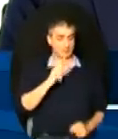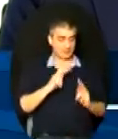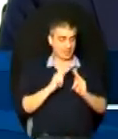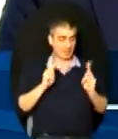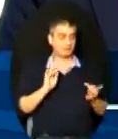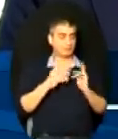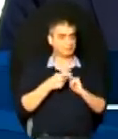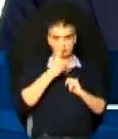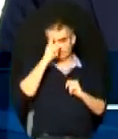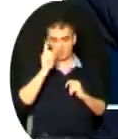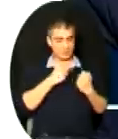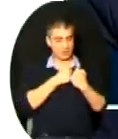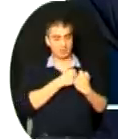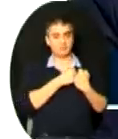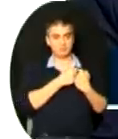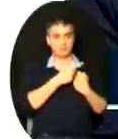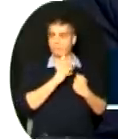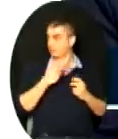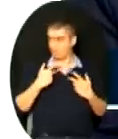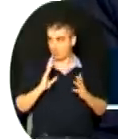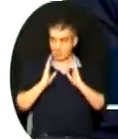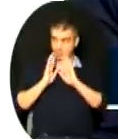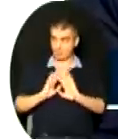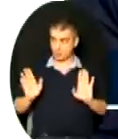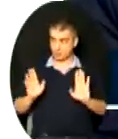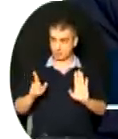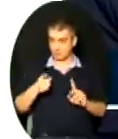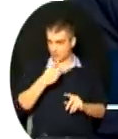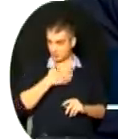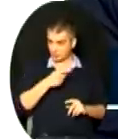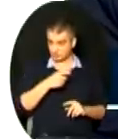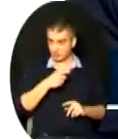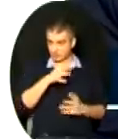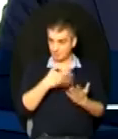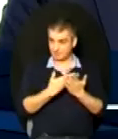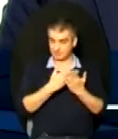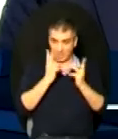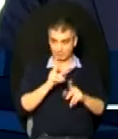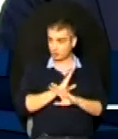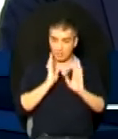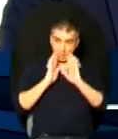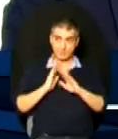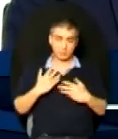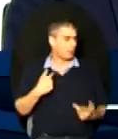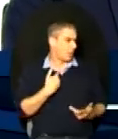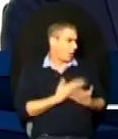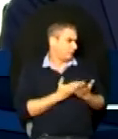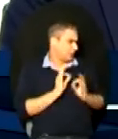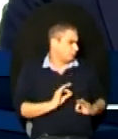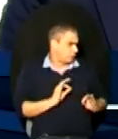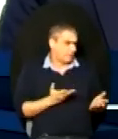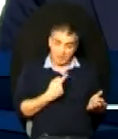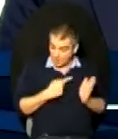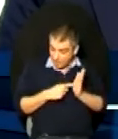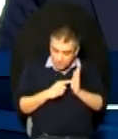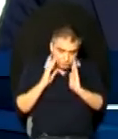את הסכסוך ולא נדע להתמודד גם איתו, אז לאפשר להם חוסר נאמנות. אנחנו נמצא את עצמנו בסוף. יריב, אתה מציע לאפשר להם חוסר נאמנות? אני לא מציע לאפשר, אני מציע